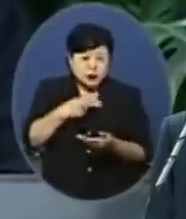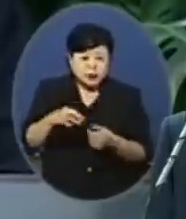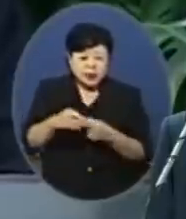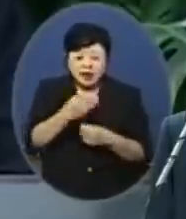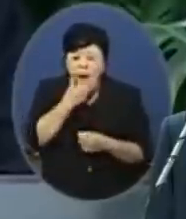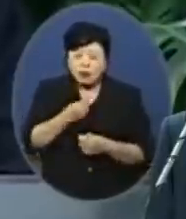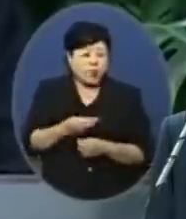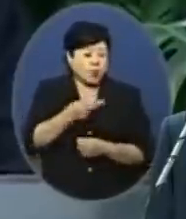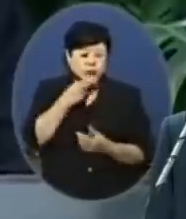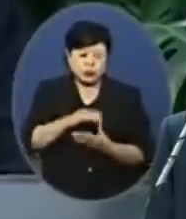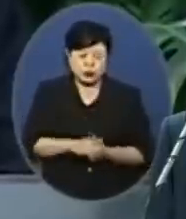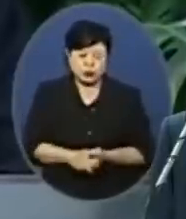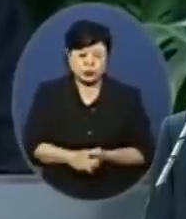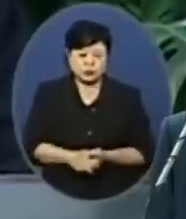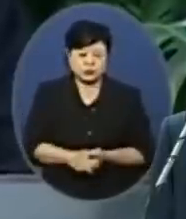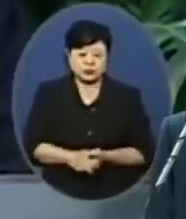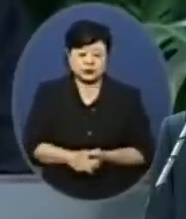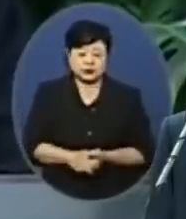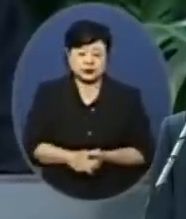않습니다.